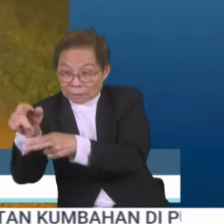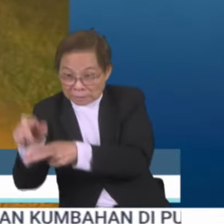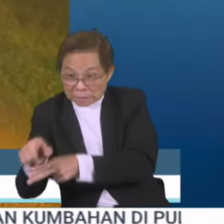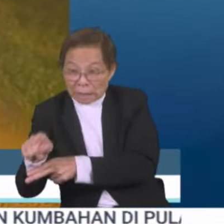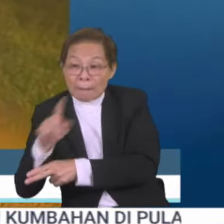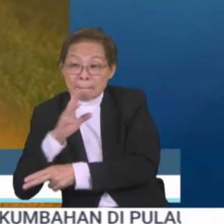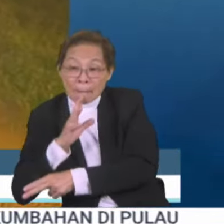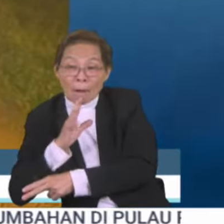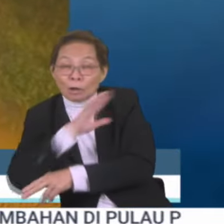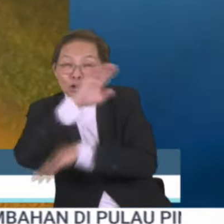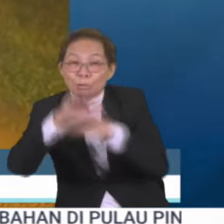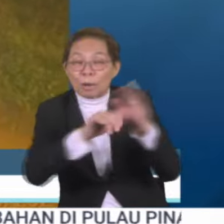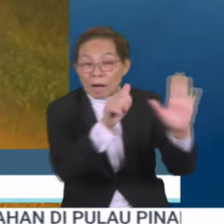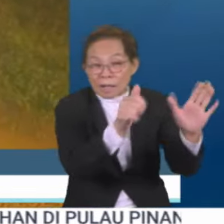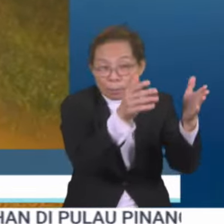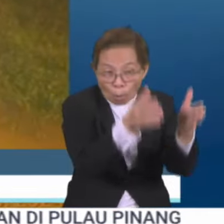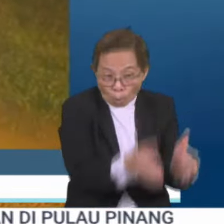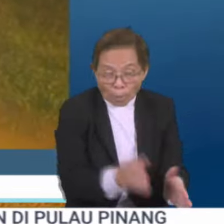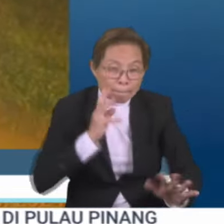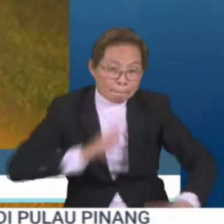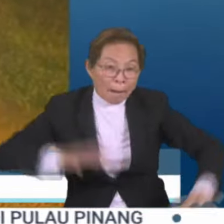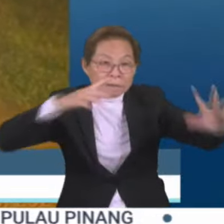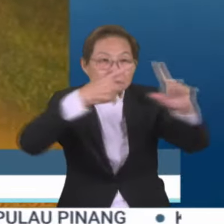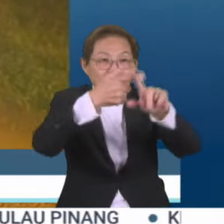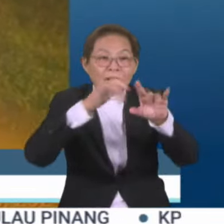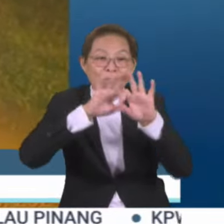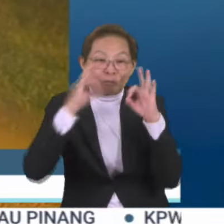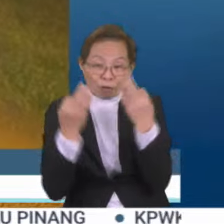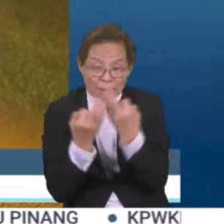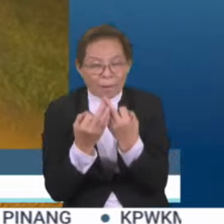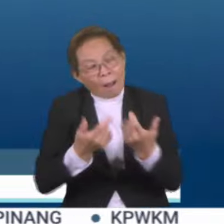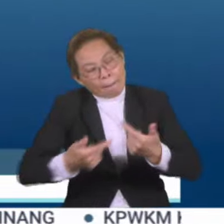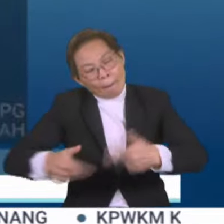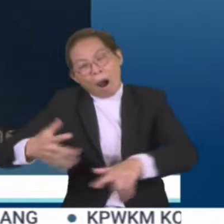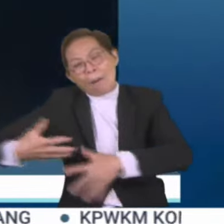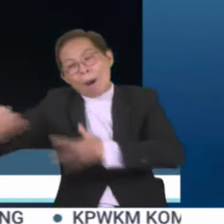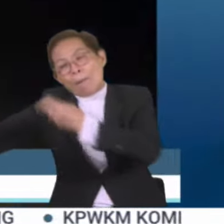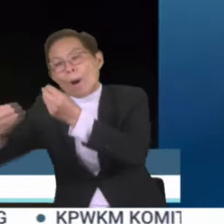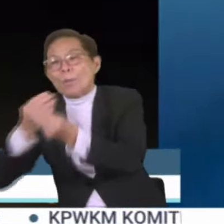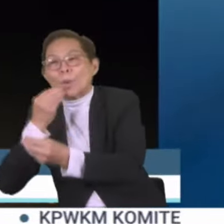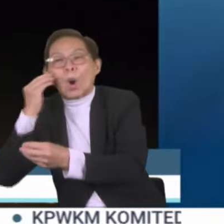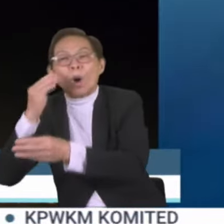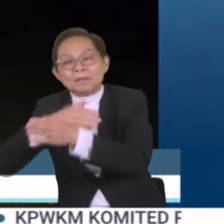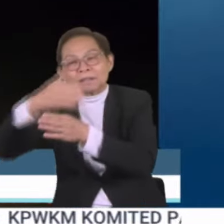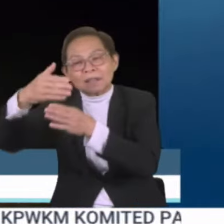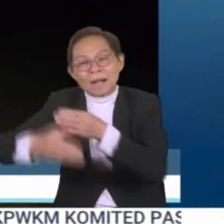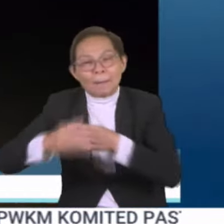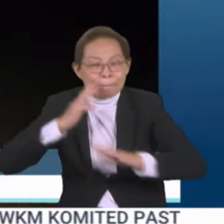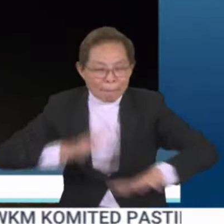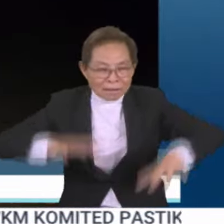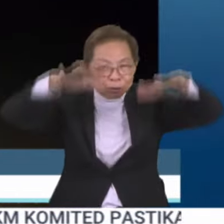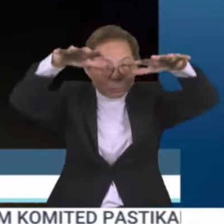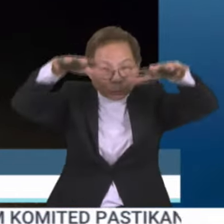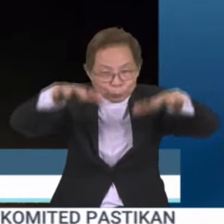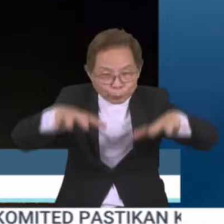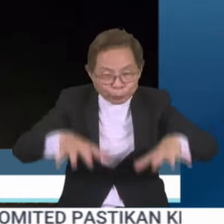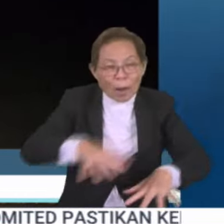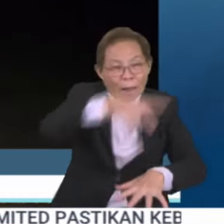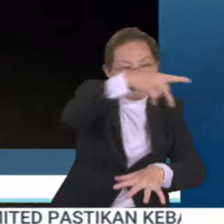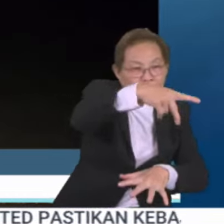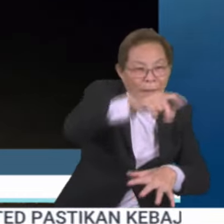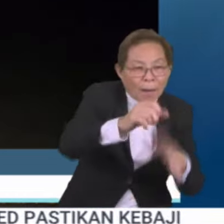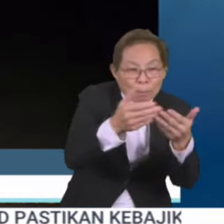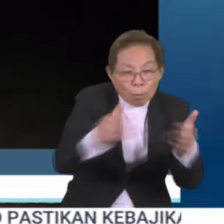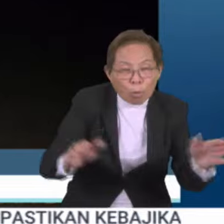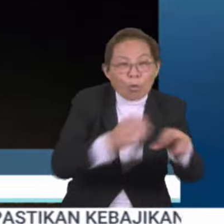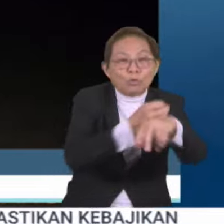berkata, kesemua 6 penduduk terjejas daripada sebuah keluarga dibenarkan pulang setelah banjir surut. PPS yang dibuka